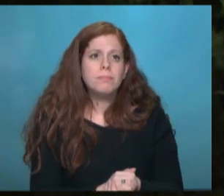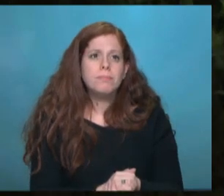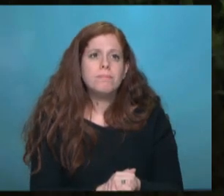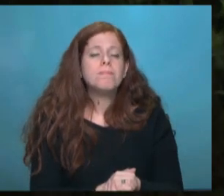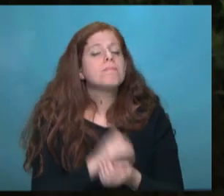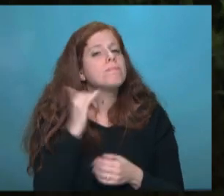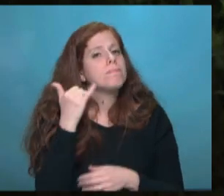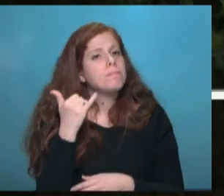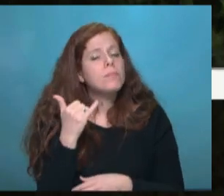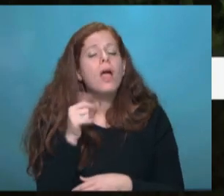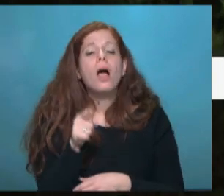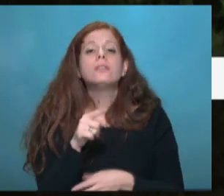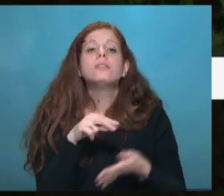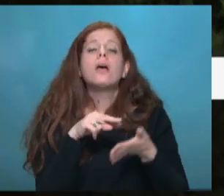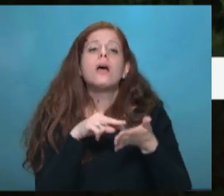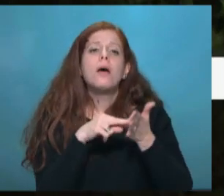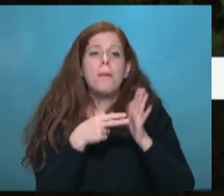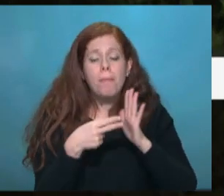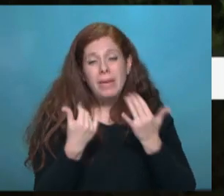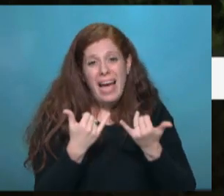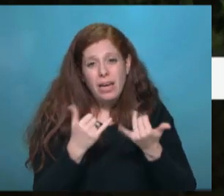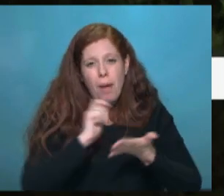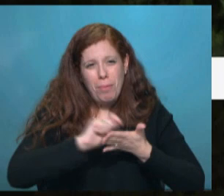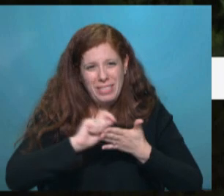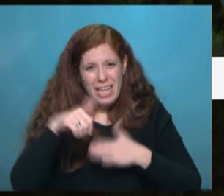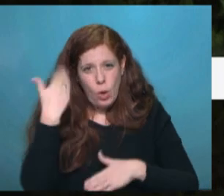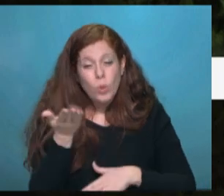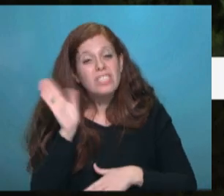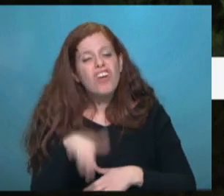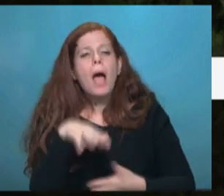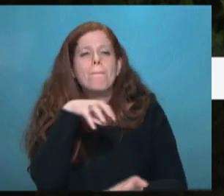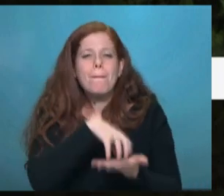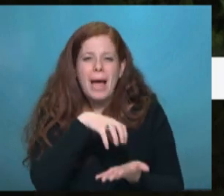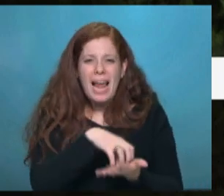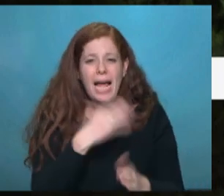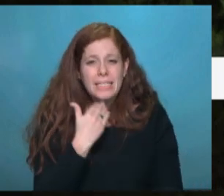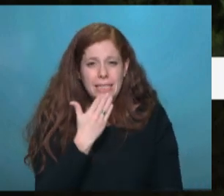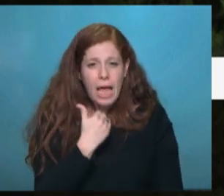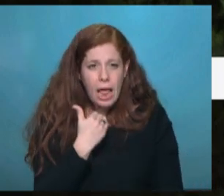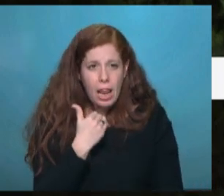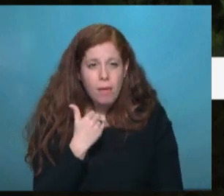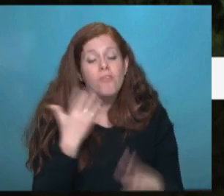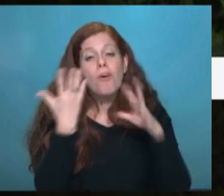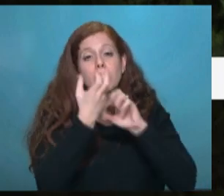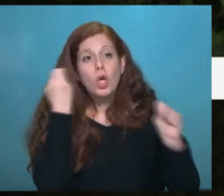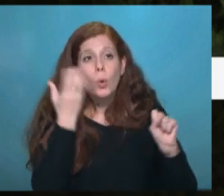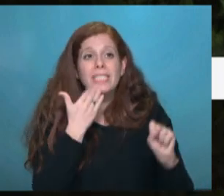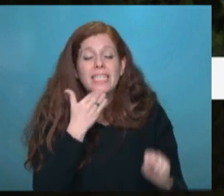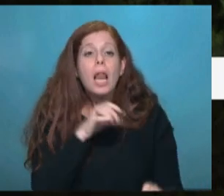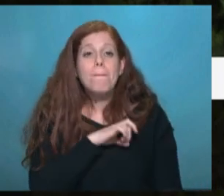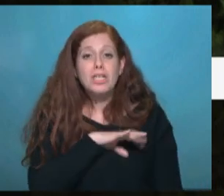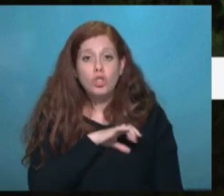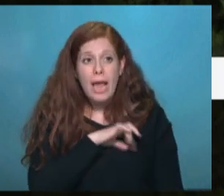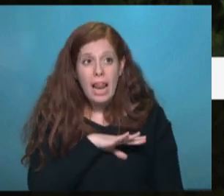כן, דורי, אז בחדר המצב של משרד החוץ וגם בכלל במחלקה לישראלים ובשגרירות ישראל בצ'ילה,